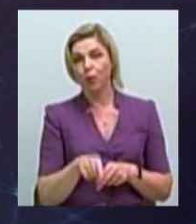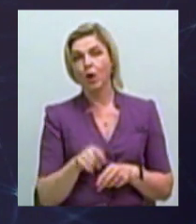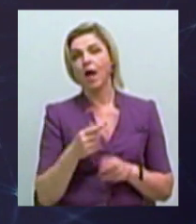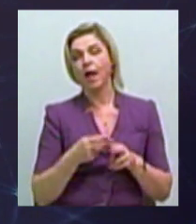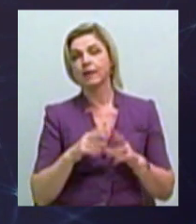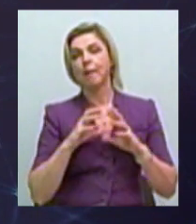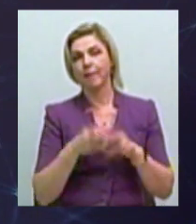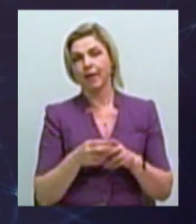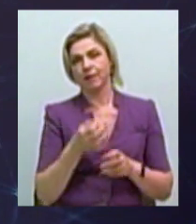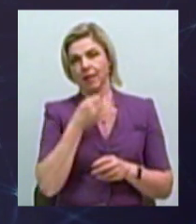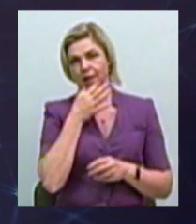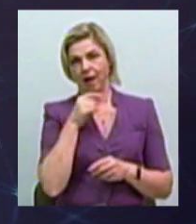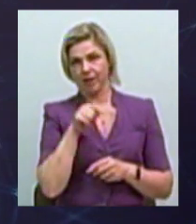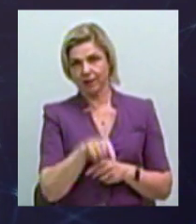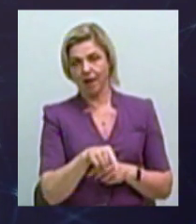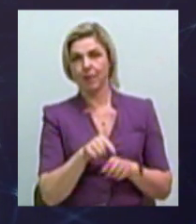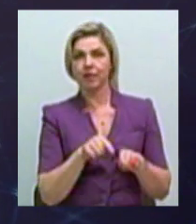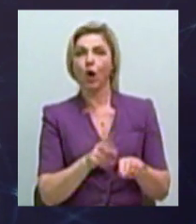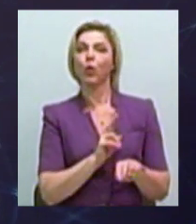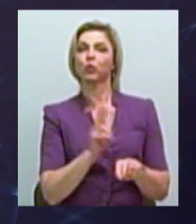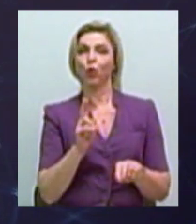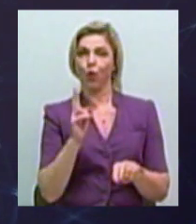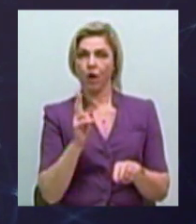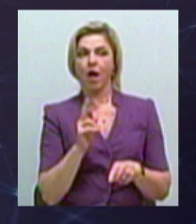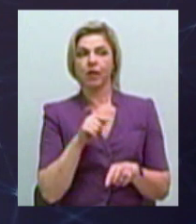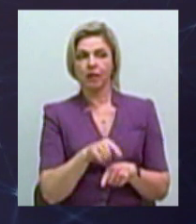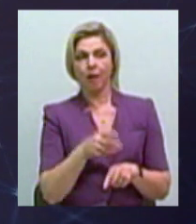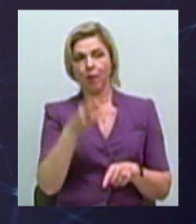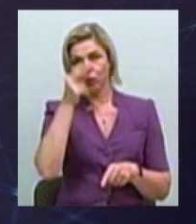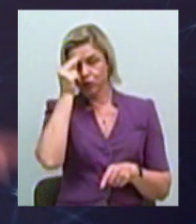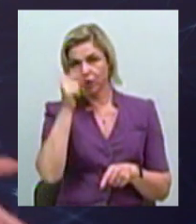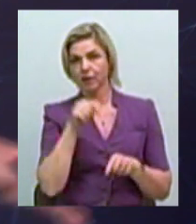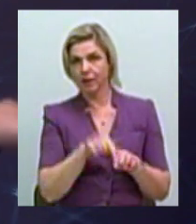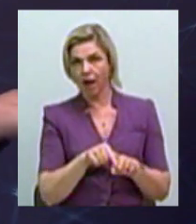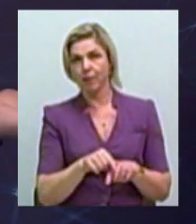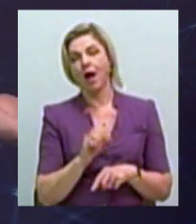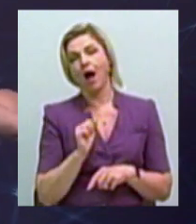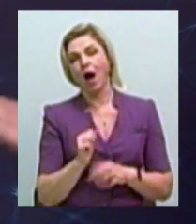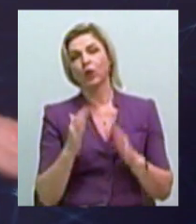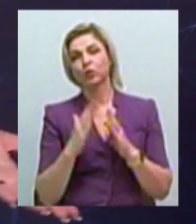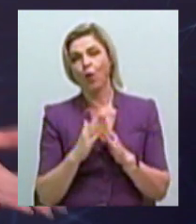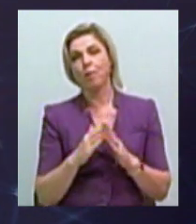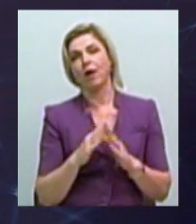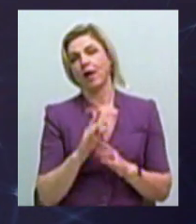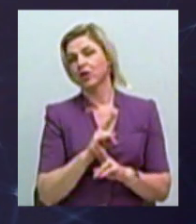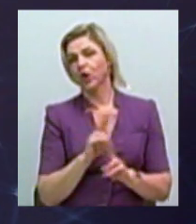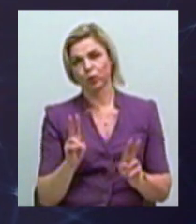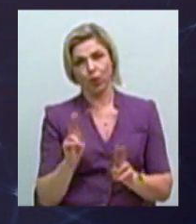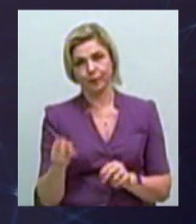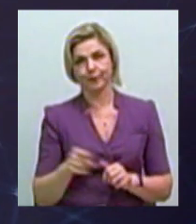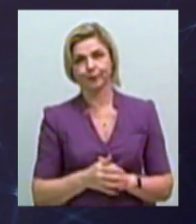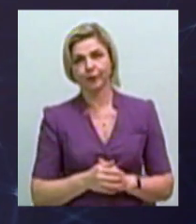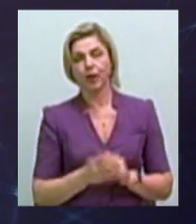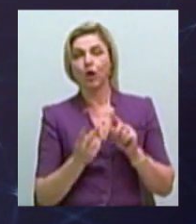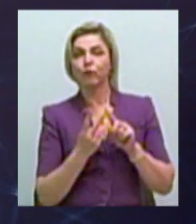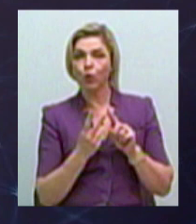світ буде приваблювати, бо там вона хтось, там з нею рахуються, а вдома або в соціумі вона ніхто.